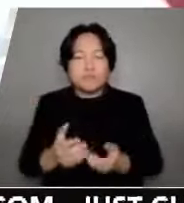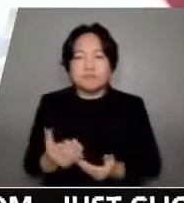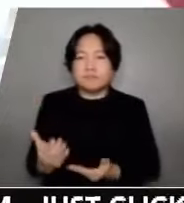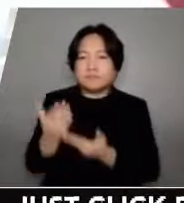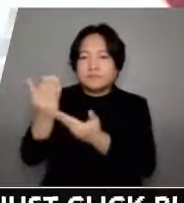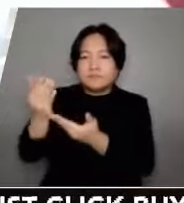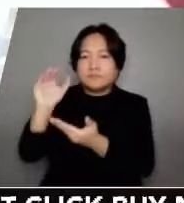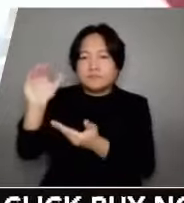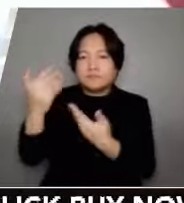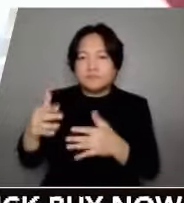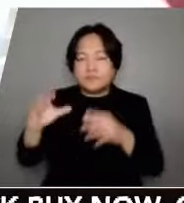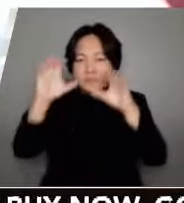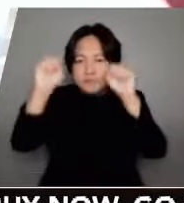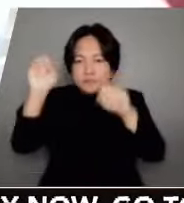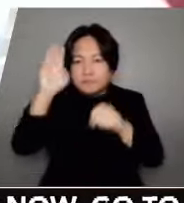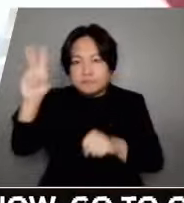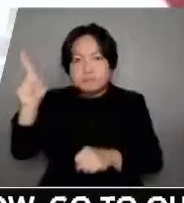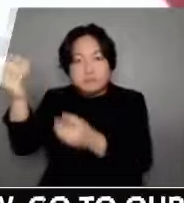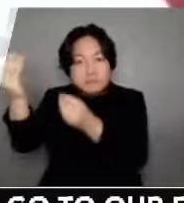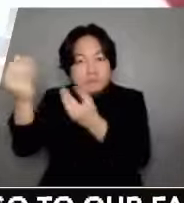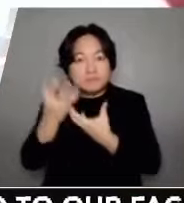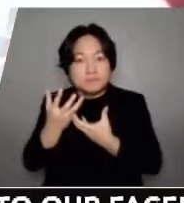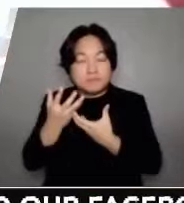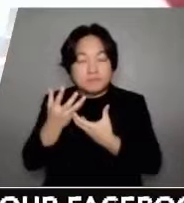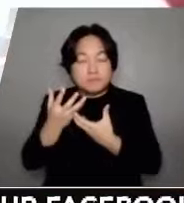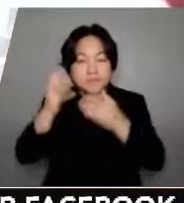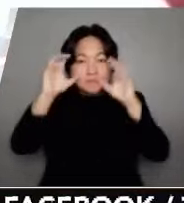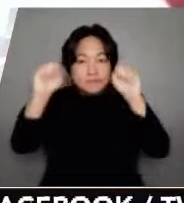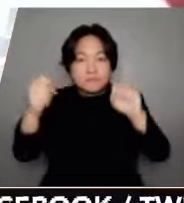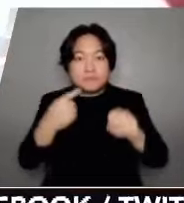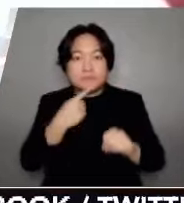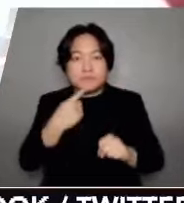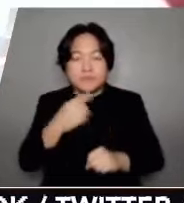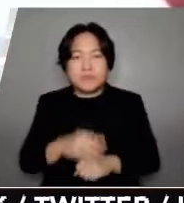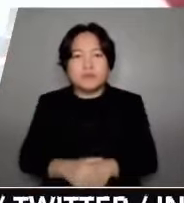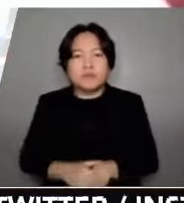Ang instruction po ng ating Pangulo is to de-escalate.